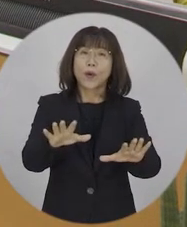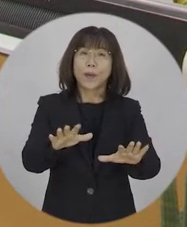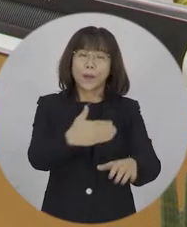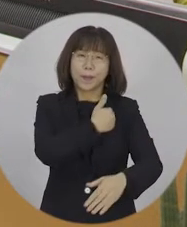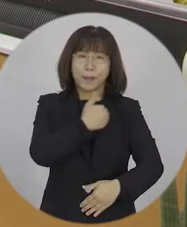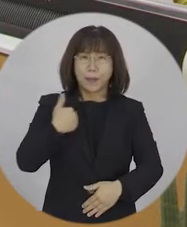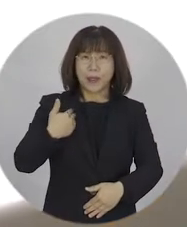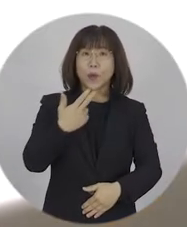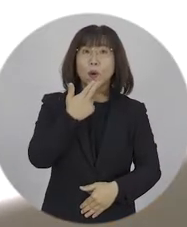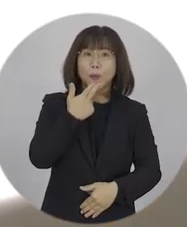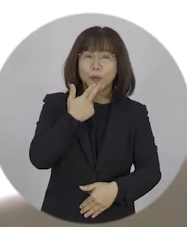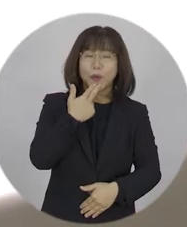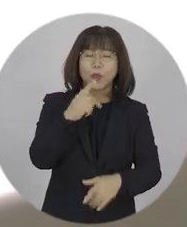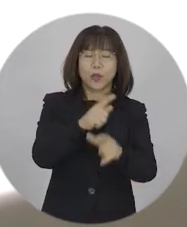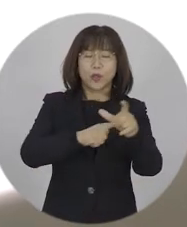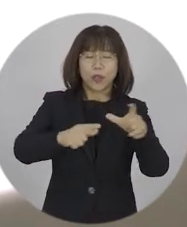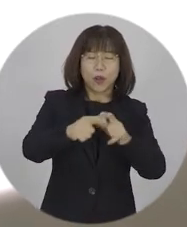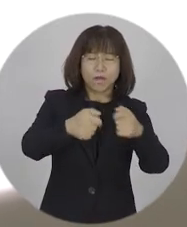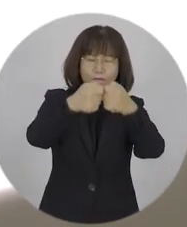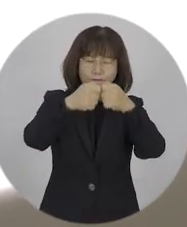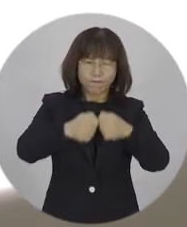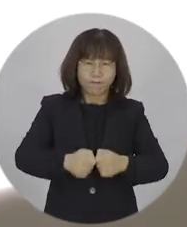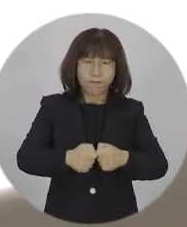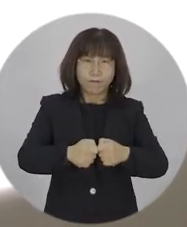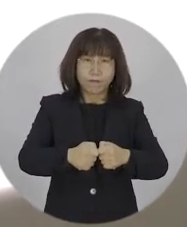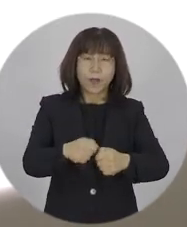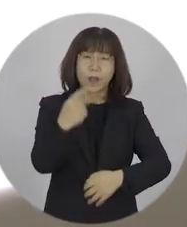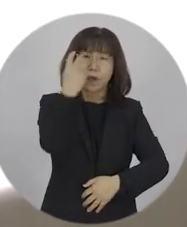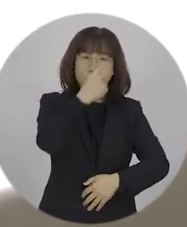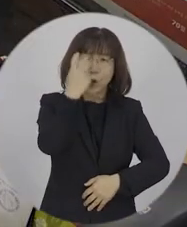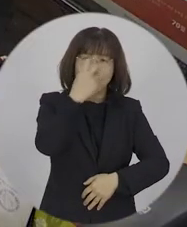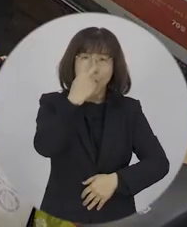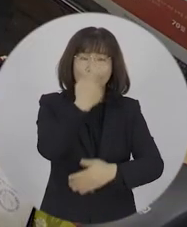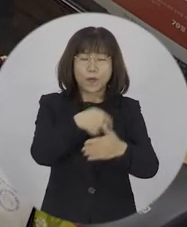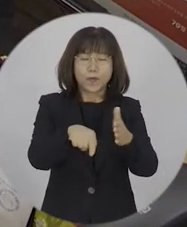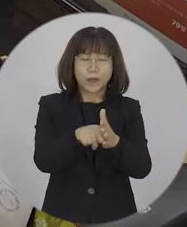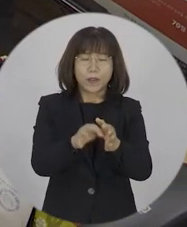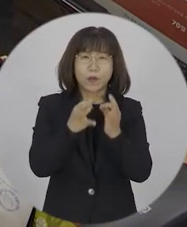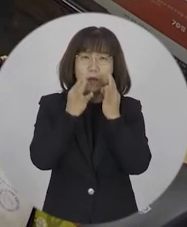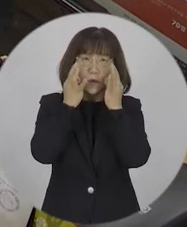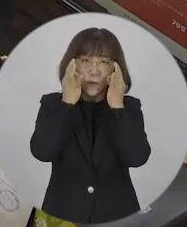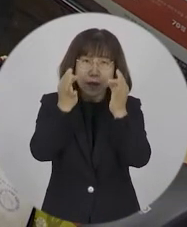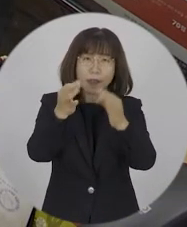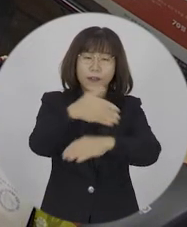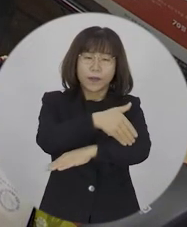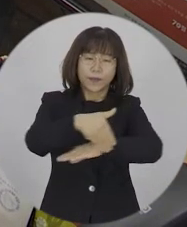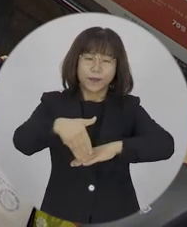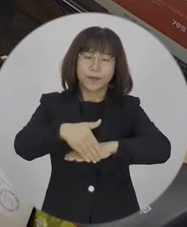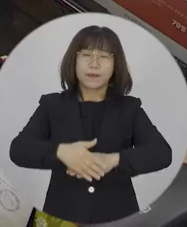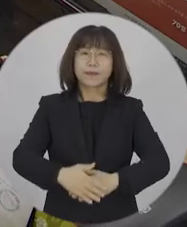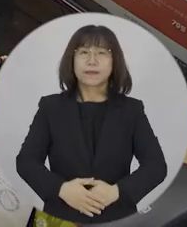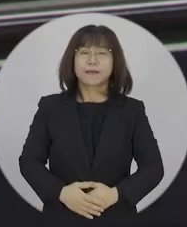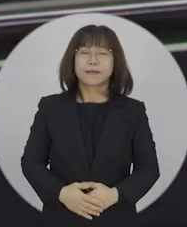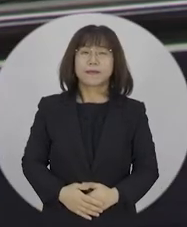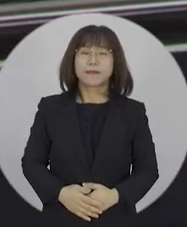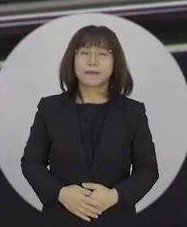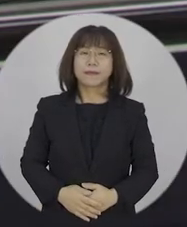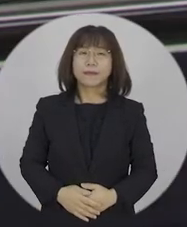선정 결과에 만족하지 않고 보다 더 촘촘한 돌봄 안전망 구축에 총력을 다한다는 방침입니다.